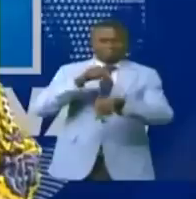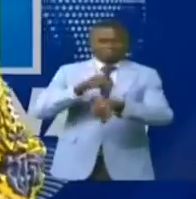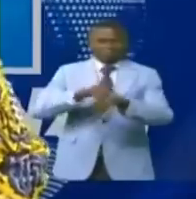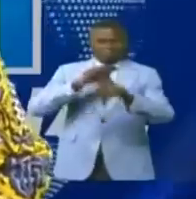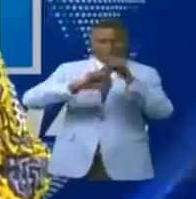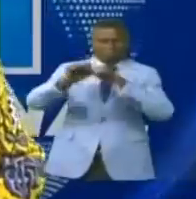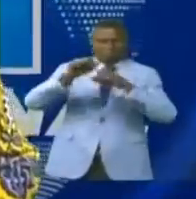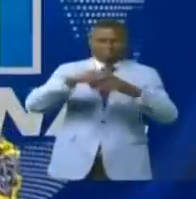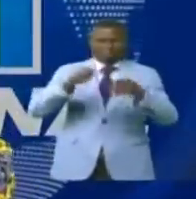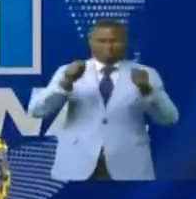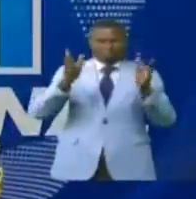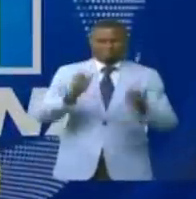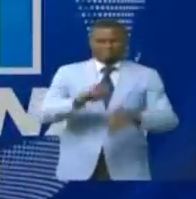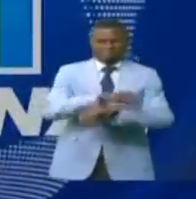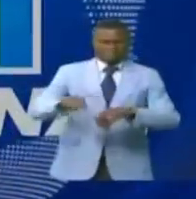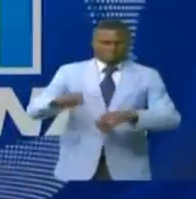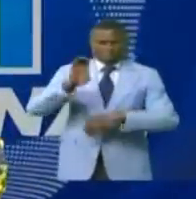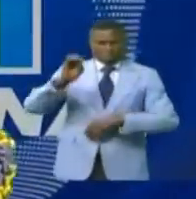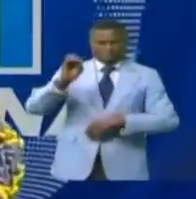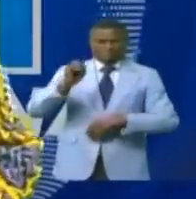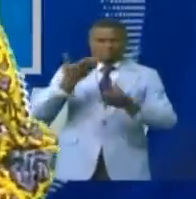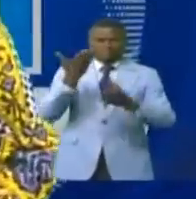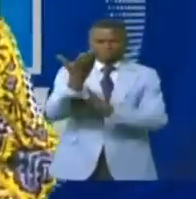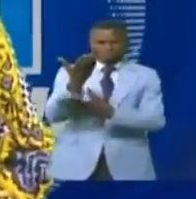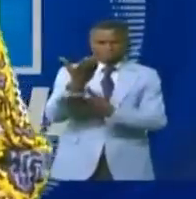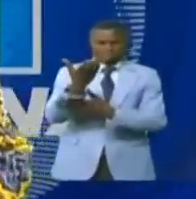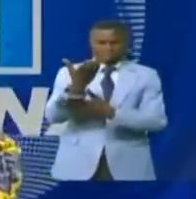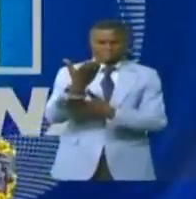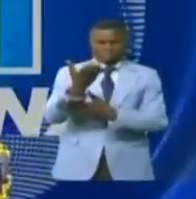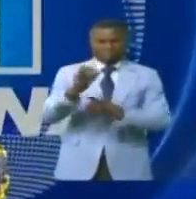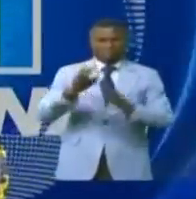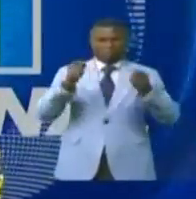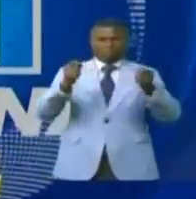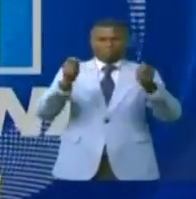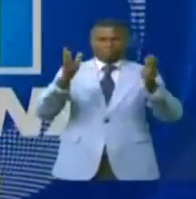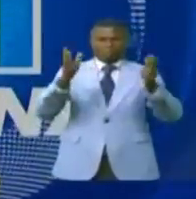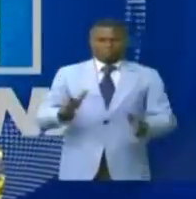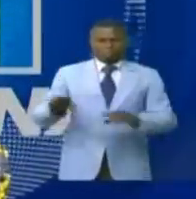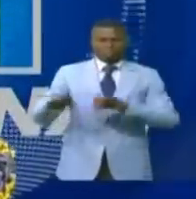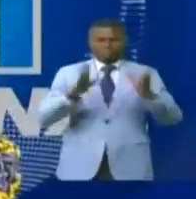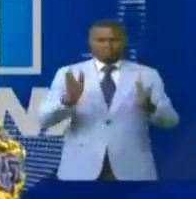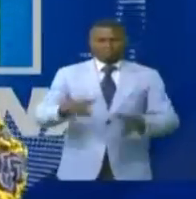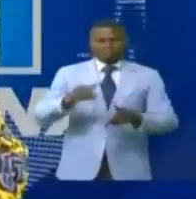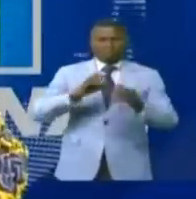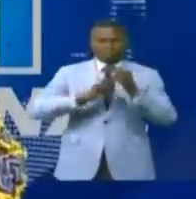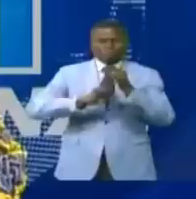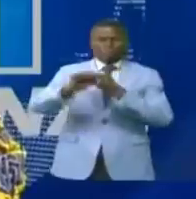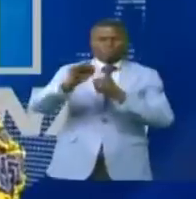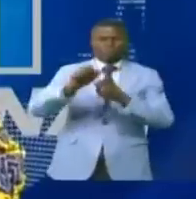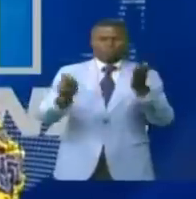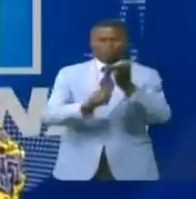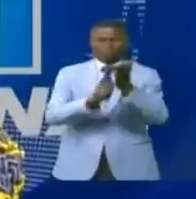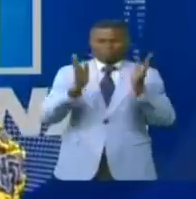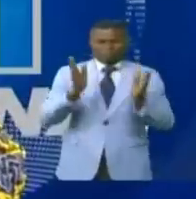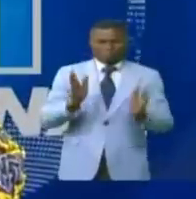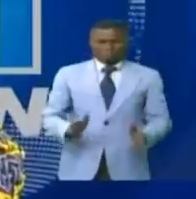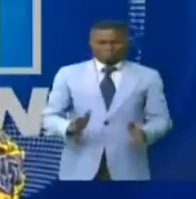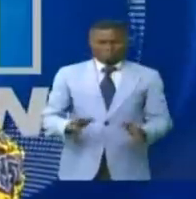travers les médias. Le bureau du CESAC lance un appel aux journalistes, animateurs, producteurs,